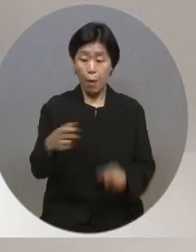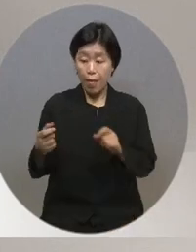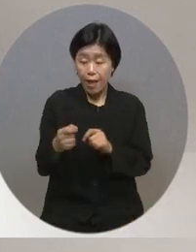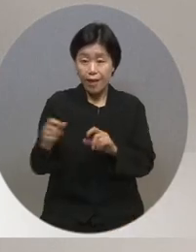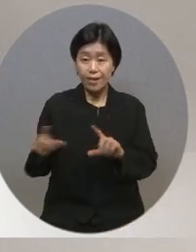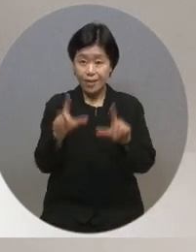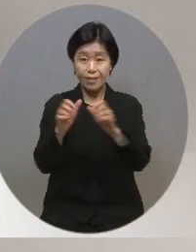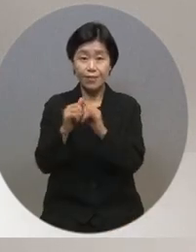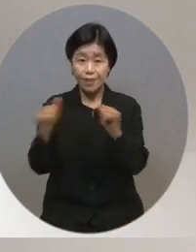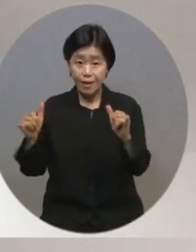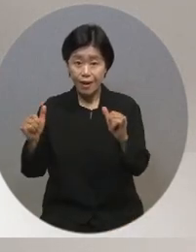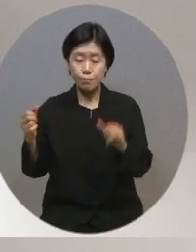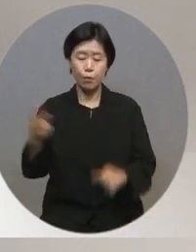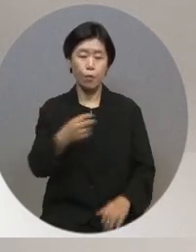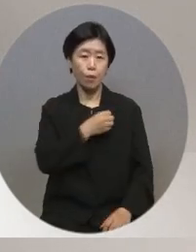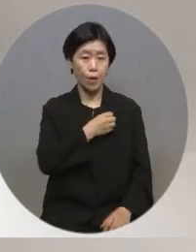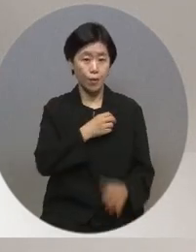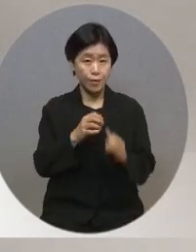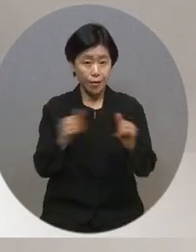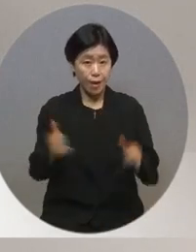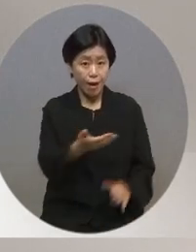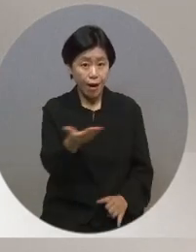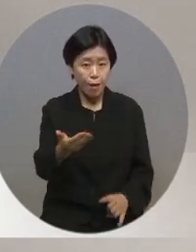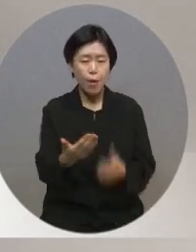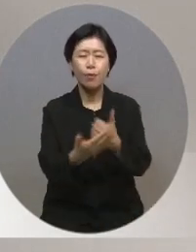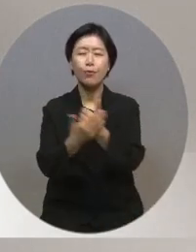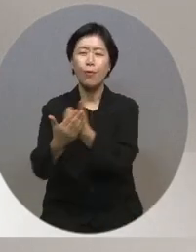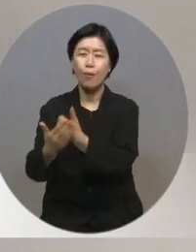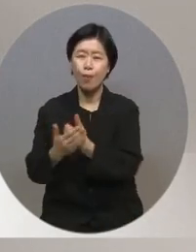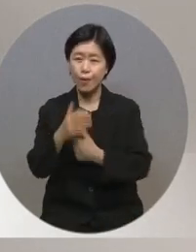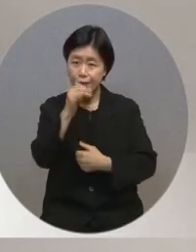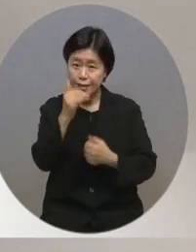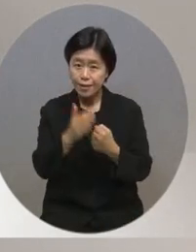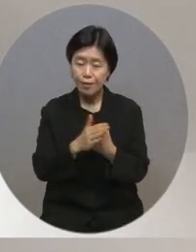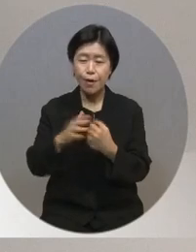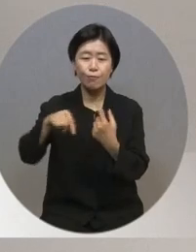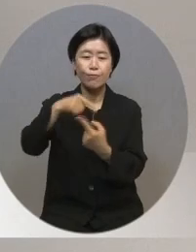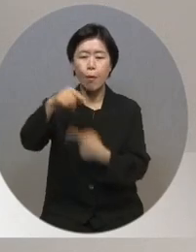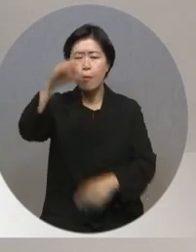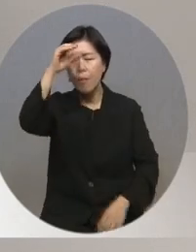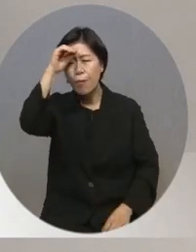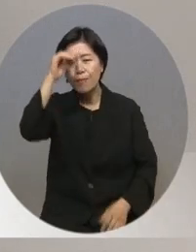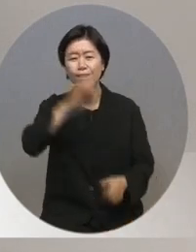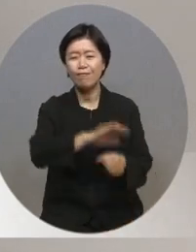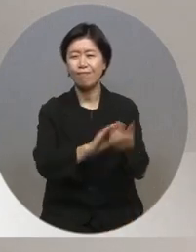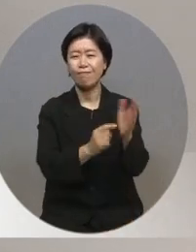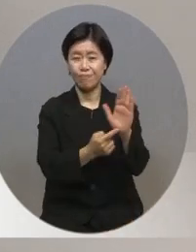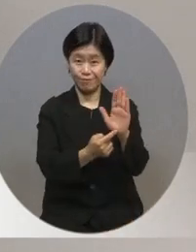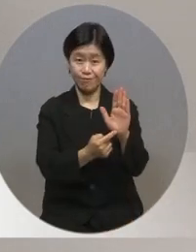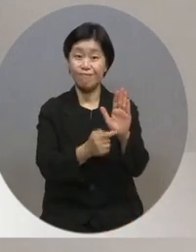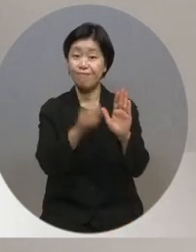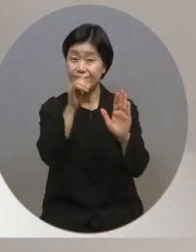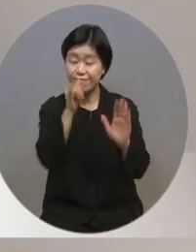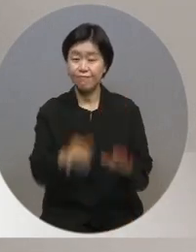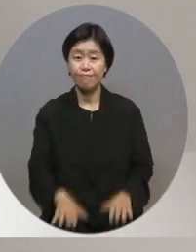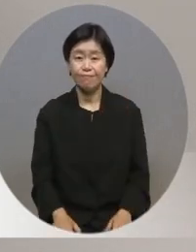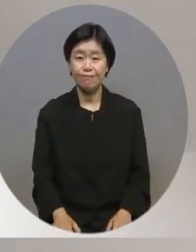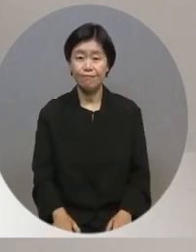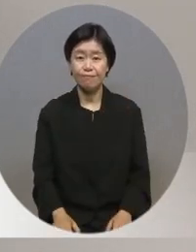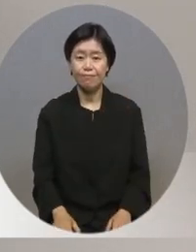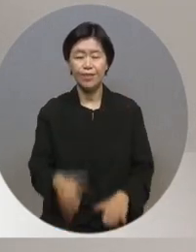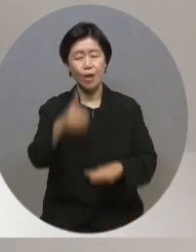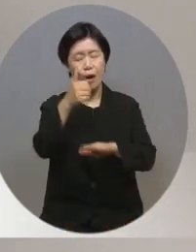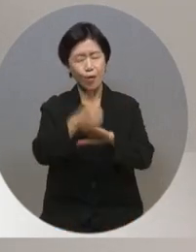주민들과 또 우리 회원님들이 함께해 주셔서 이렇게 운영되는 그 모범적인 사례 이기 때문에